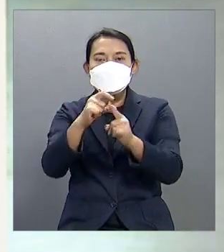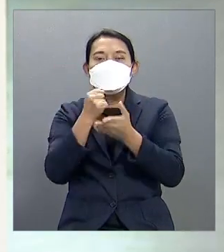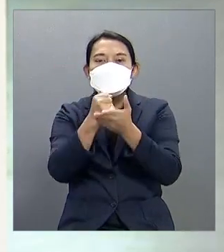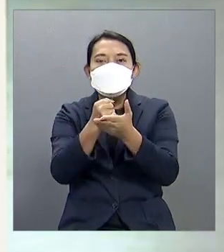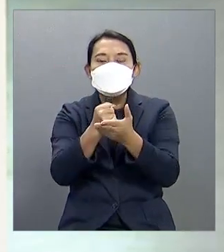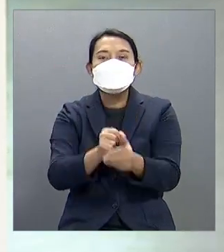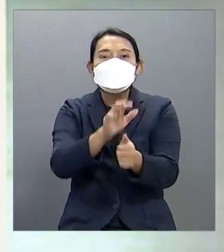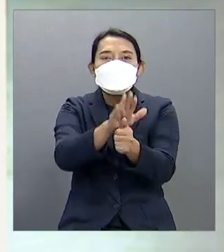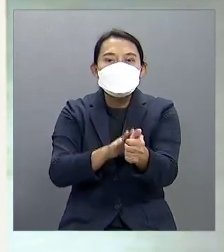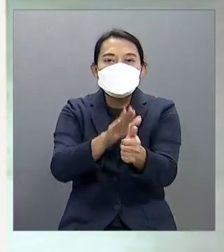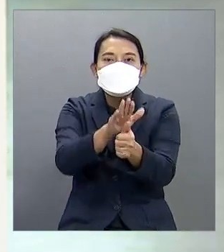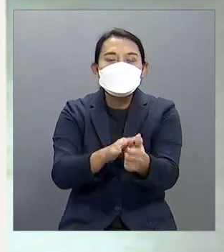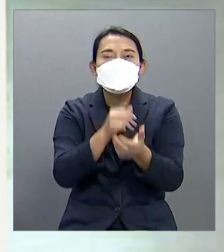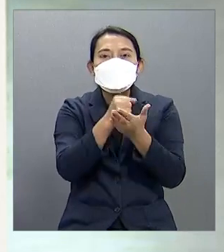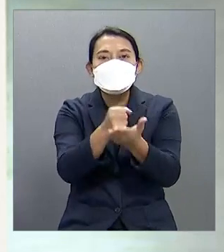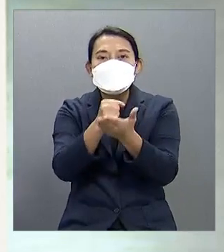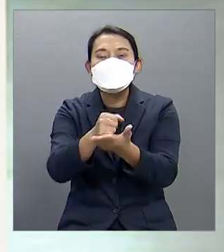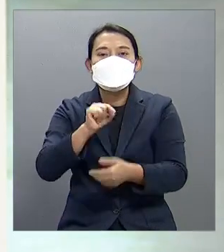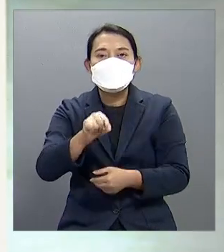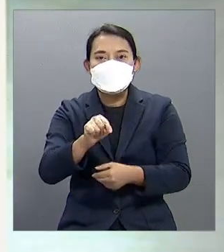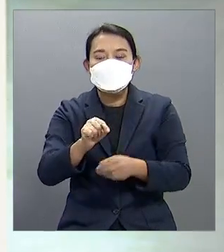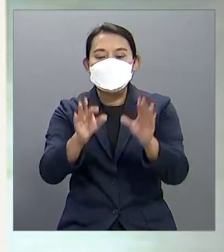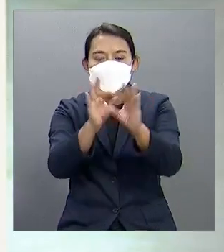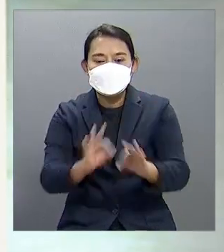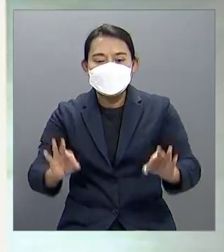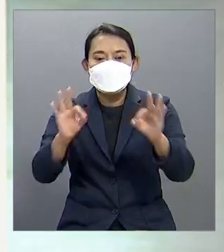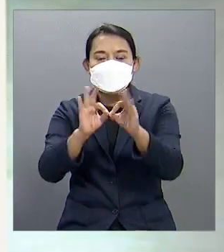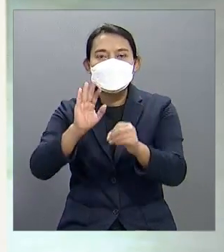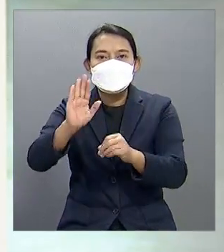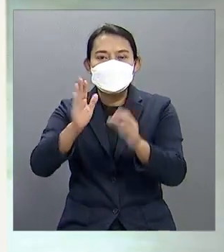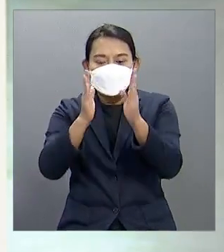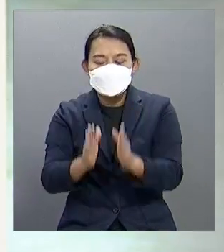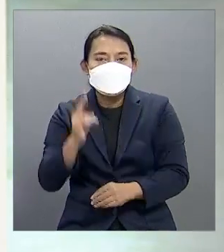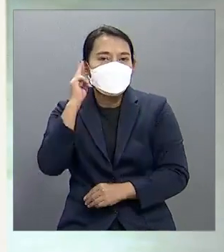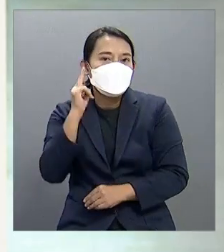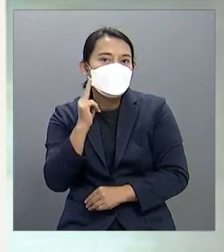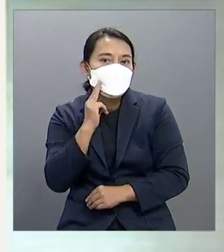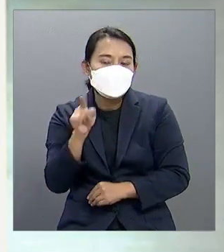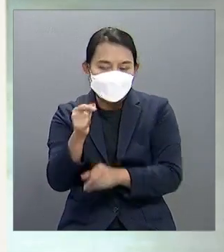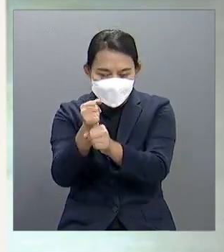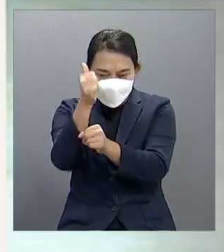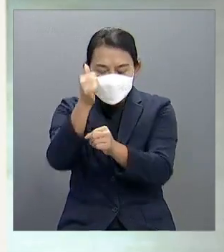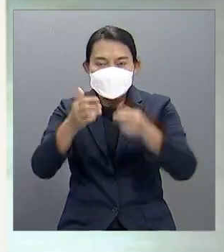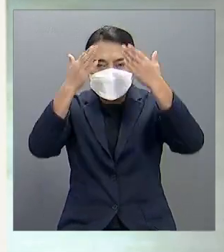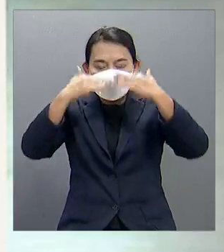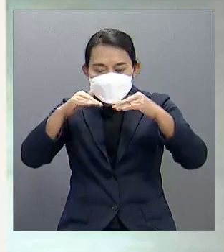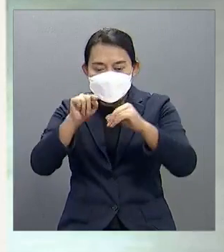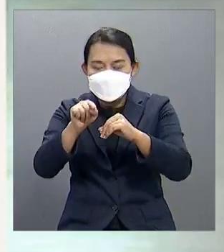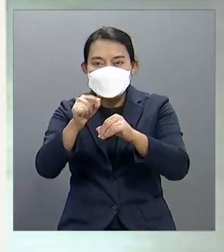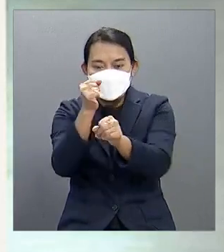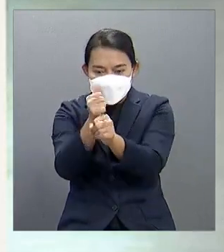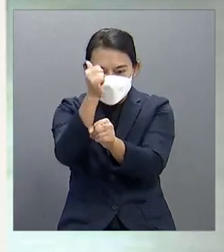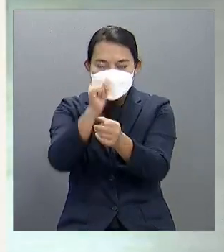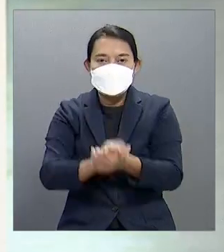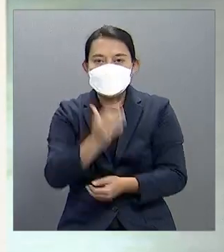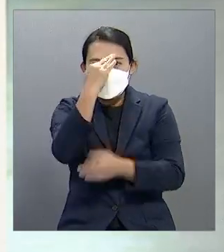ว่าความเมตตานี่นะคะเป็นภาษาที่แม้แต่คนหูหนวกก็ได้ยินคนตาบอดก็ยังมองเห็นเพราะความเมตตานั้นเป็นสิ่ง